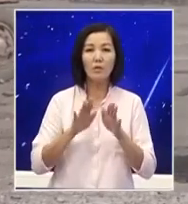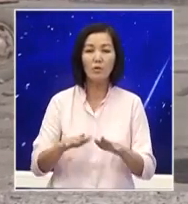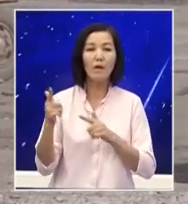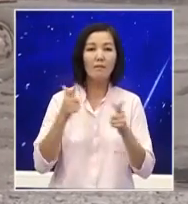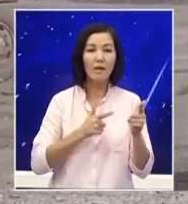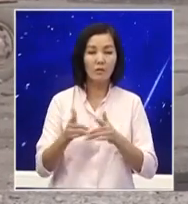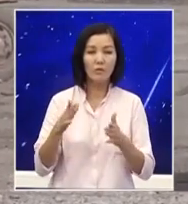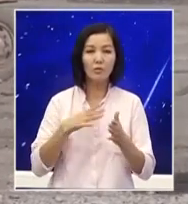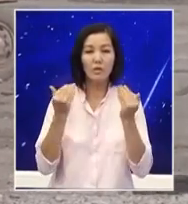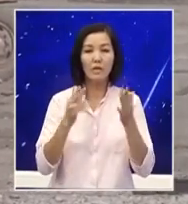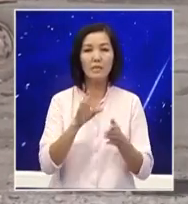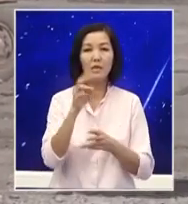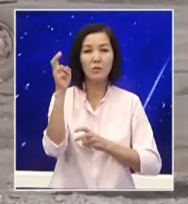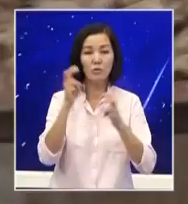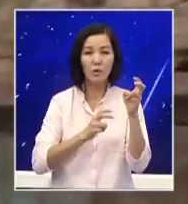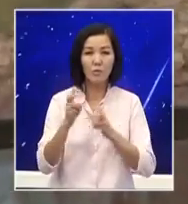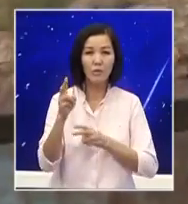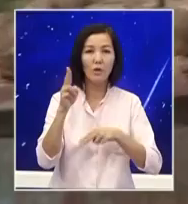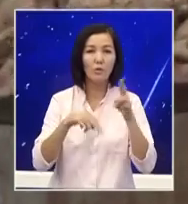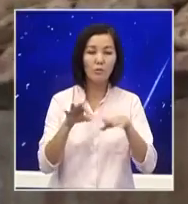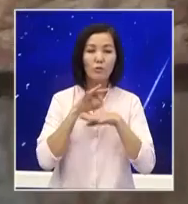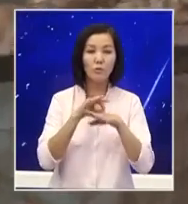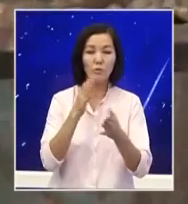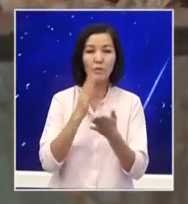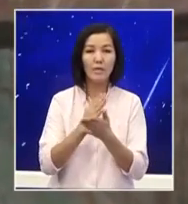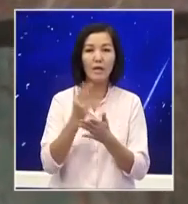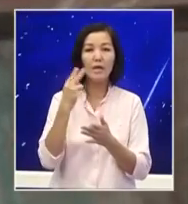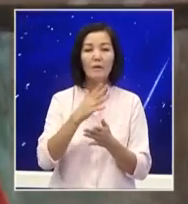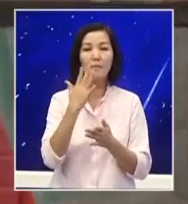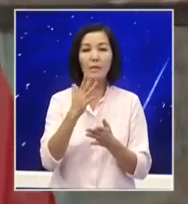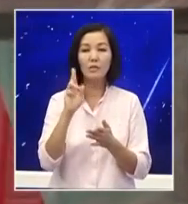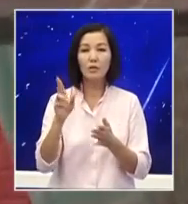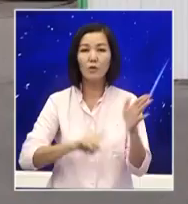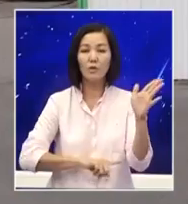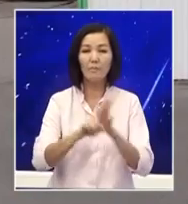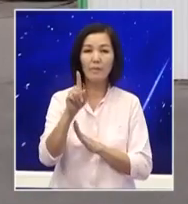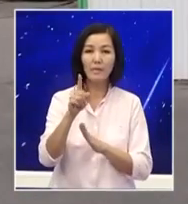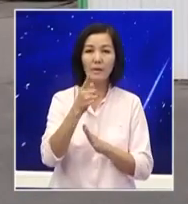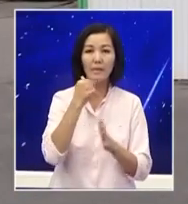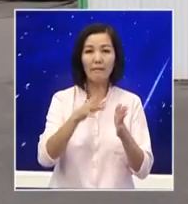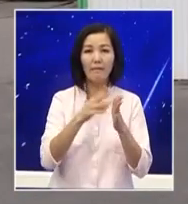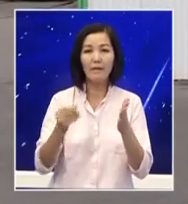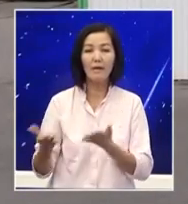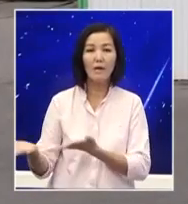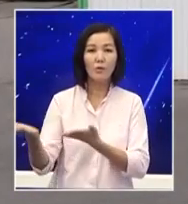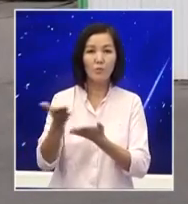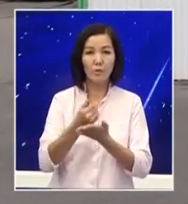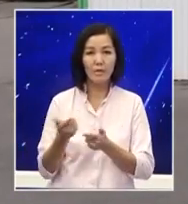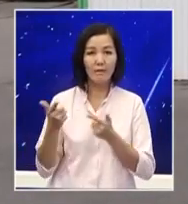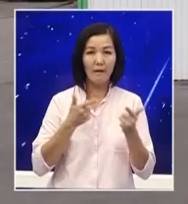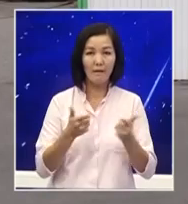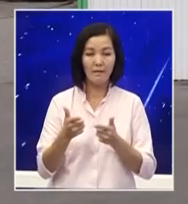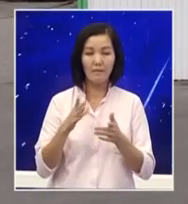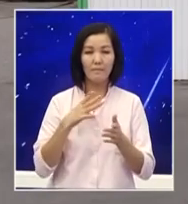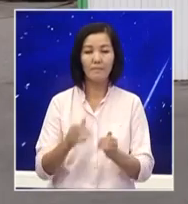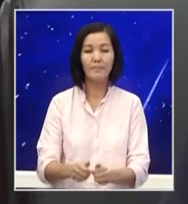дайындық үстінде. Ақсу қант зауытында құрылыс жүріп жатыр. 25-40-ден бастап тәтті түбірді қабылдауға дайын болады, дейді